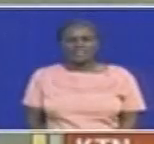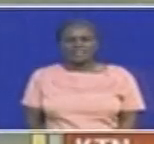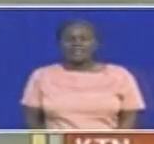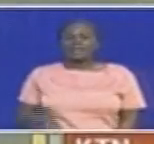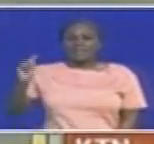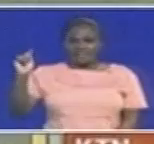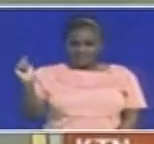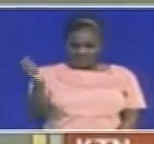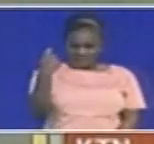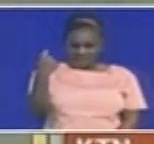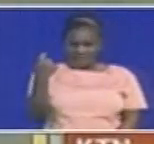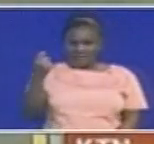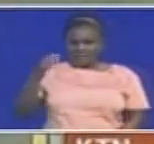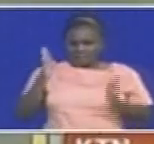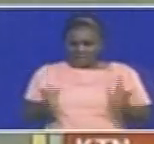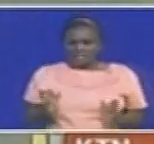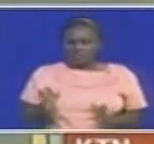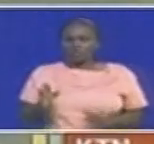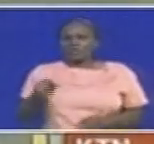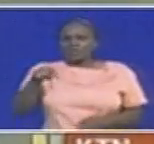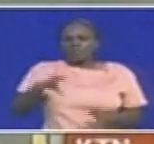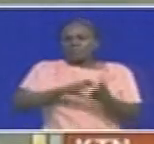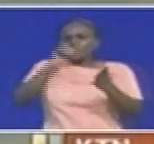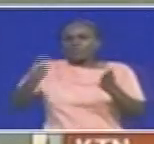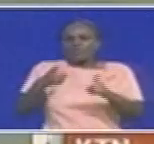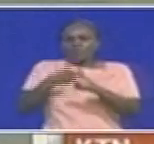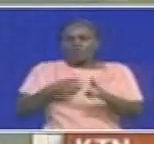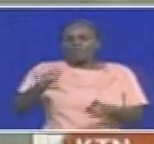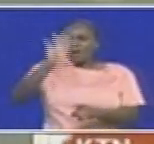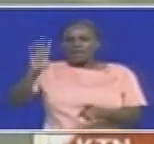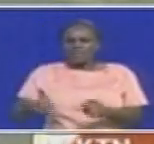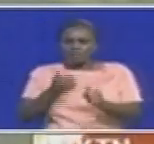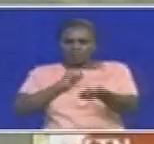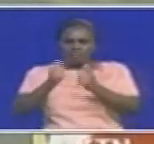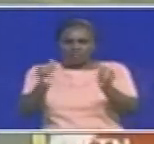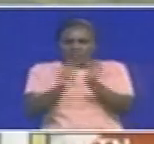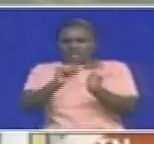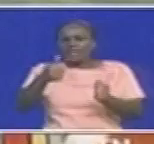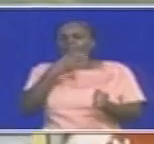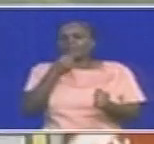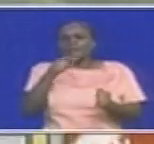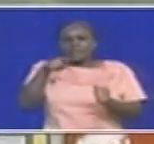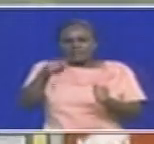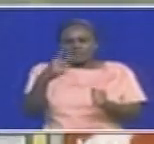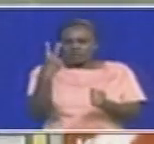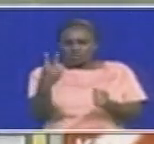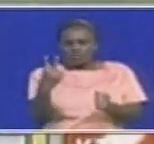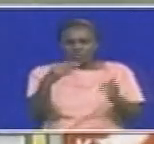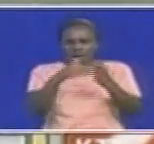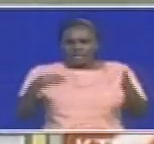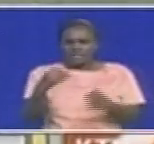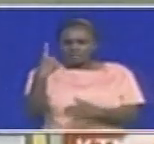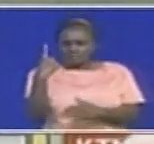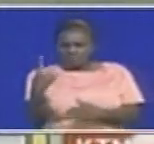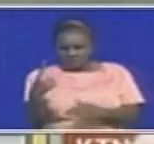Mkenya Kevin Cheruiyot alibanduliwa nje mashindano ya bara Afrika ya mchezaji mmoja na Meshack Tumaini kwa seti za 2-1,